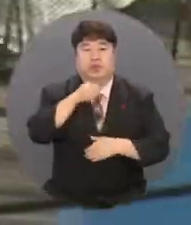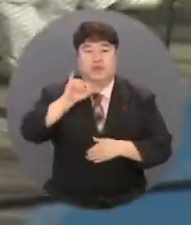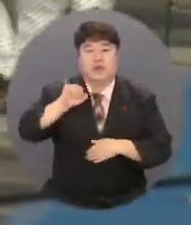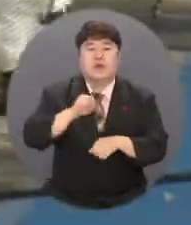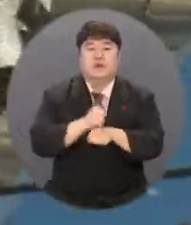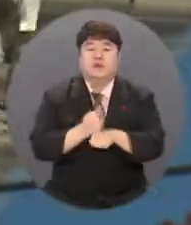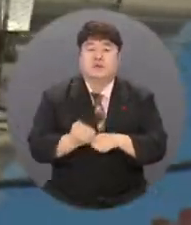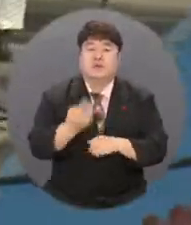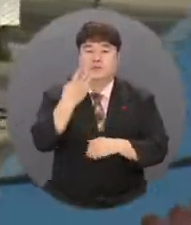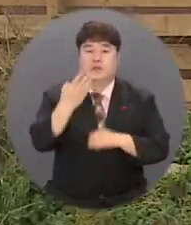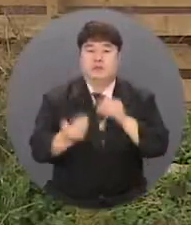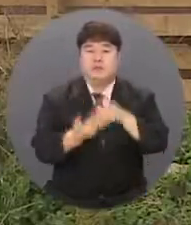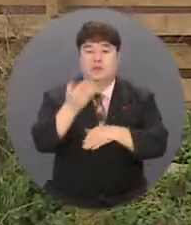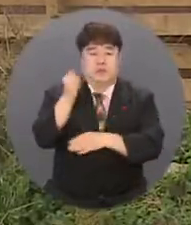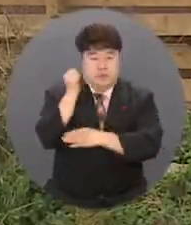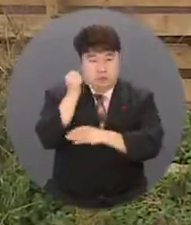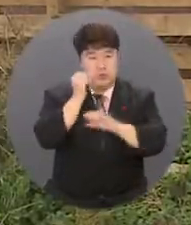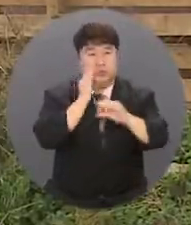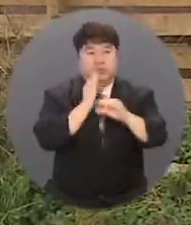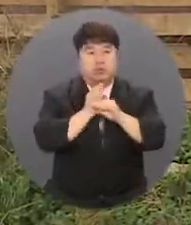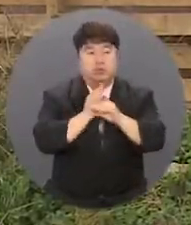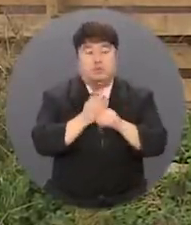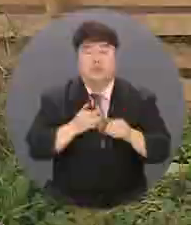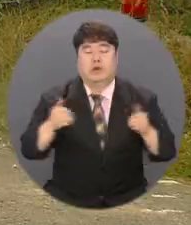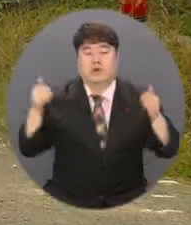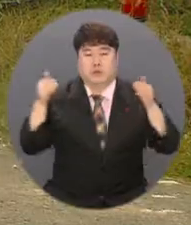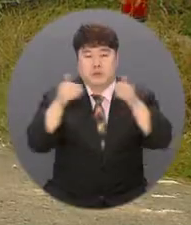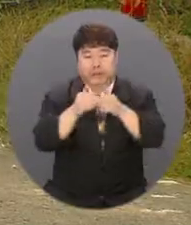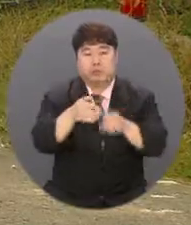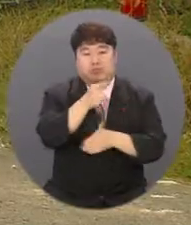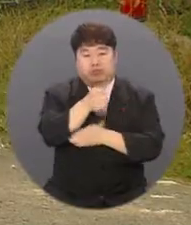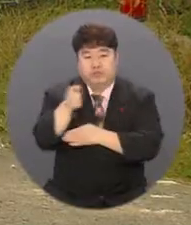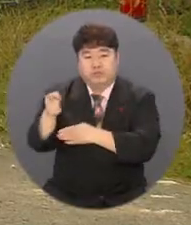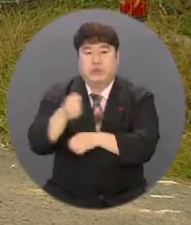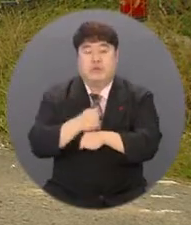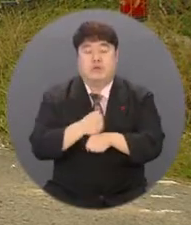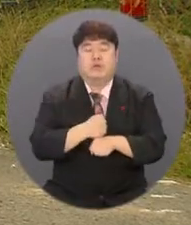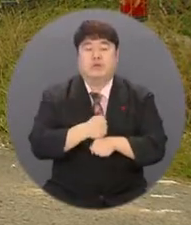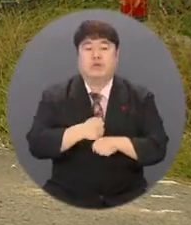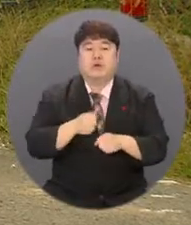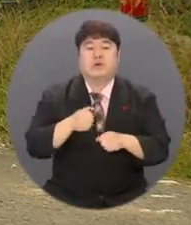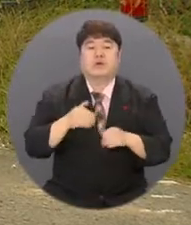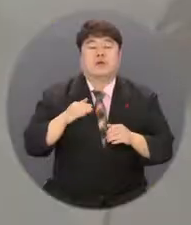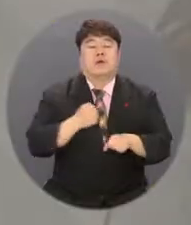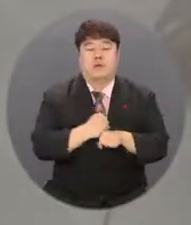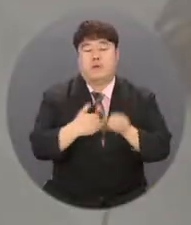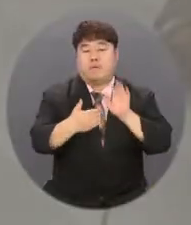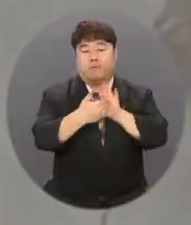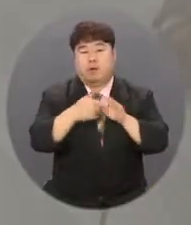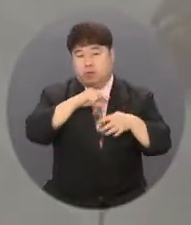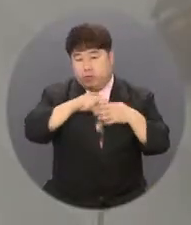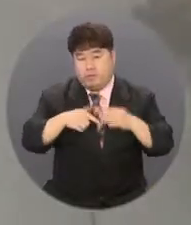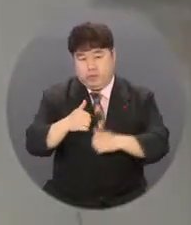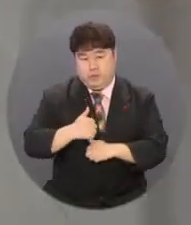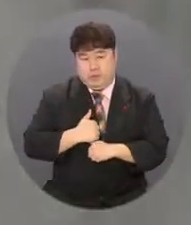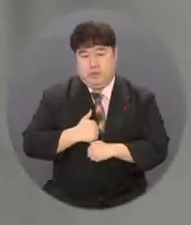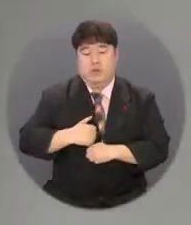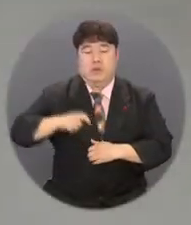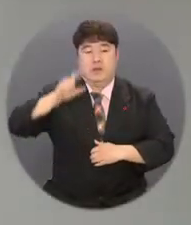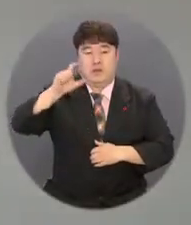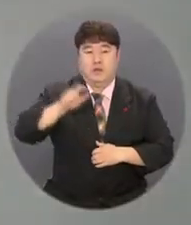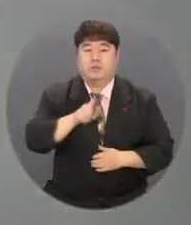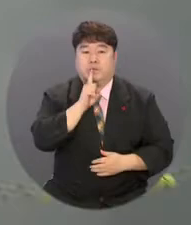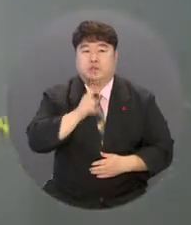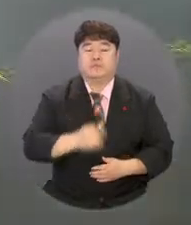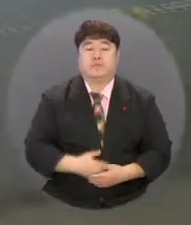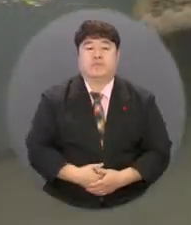차례 발생한 영암군을 중심으로 집중 소독에 들어가는 한편 농가들의 방역수칙 준수를 재차 강조했습니다. MBC